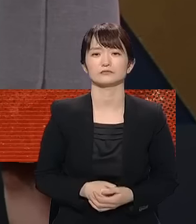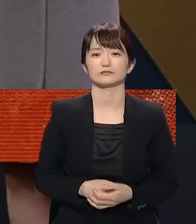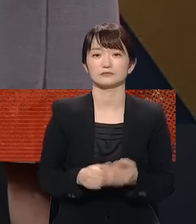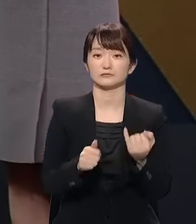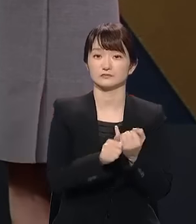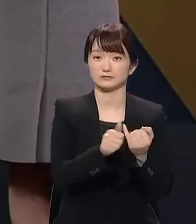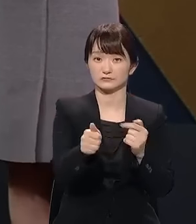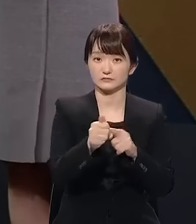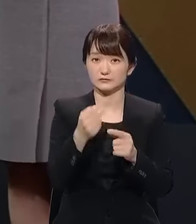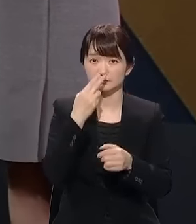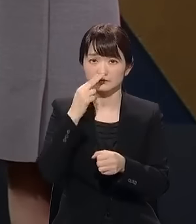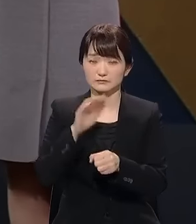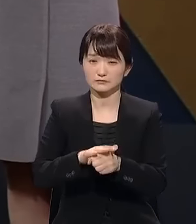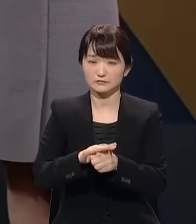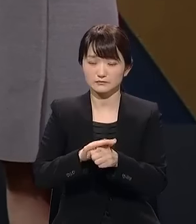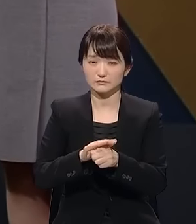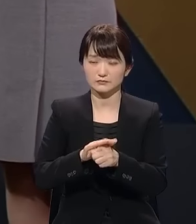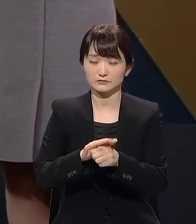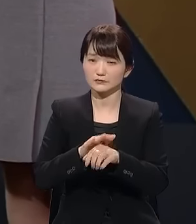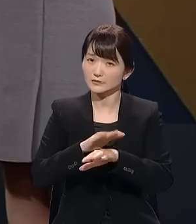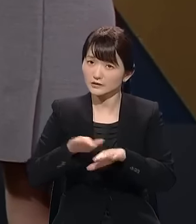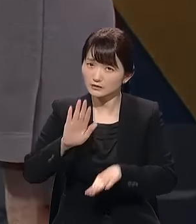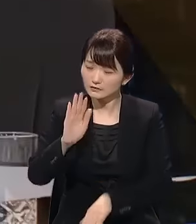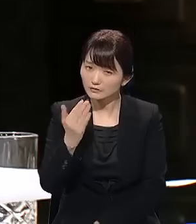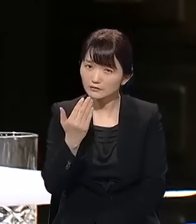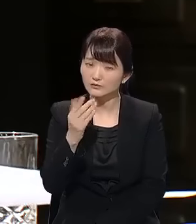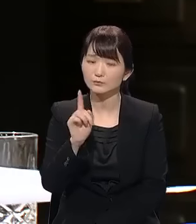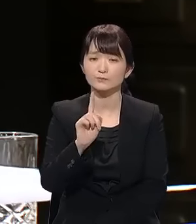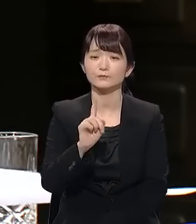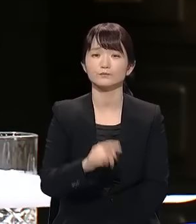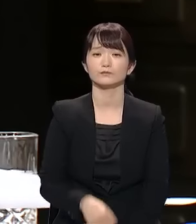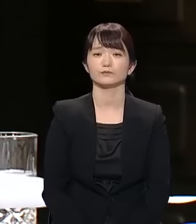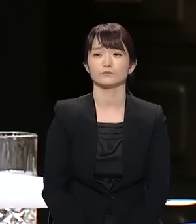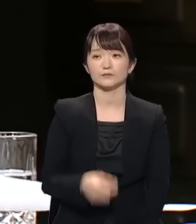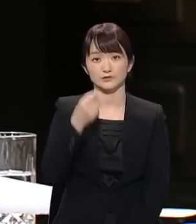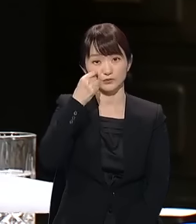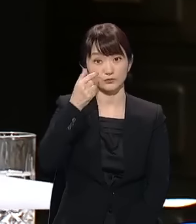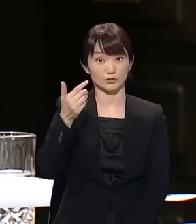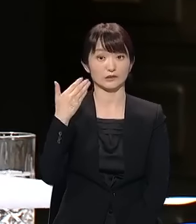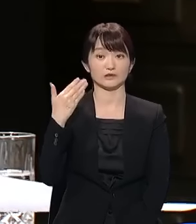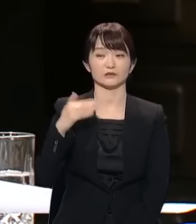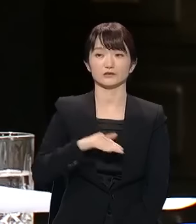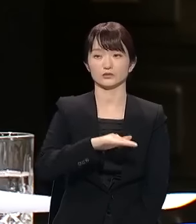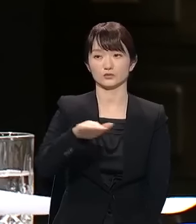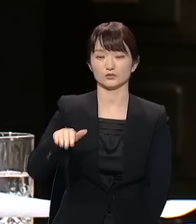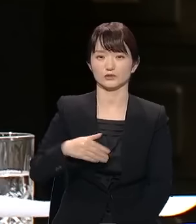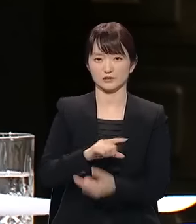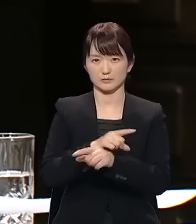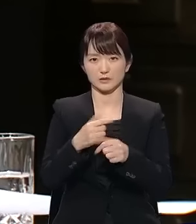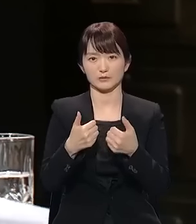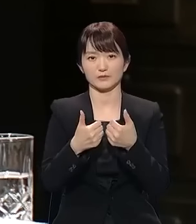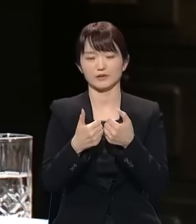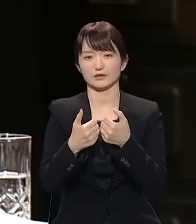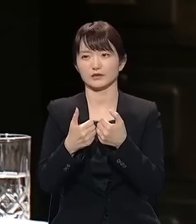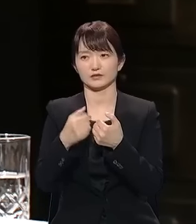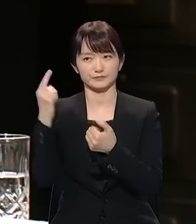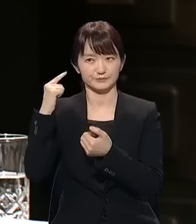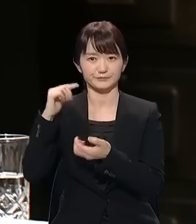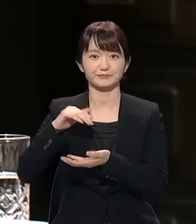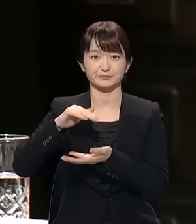남편의 억울함은 받아들여질까요 자 6개월 전에 저희가이 별별 상담소에서